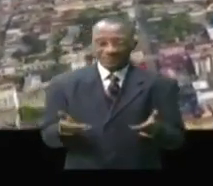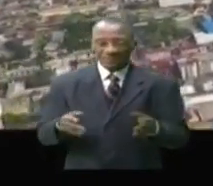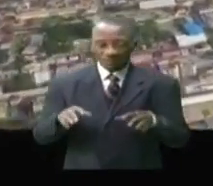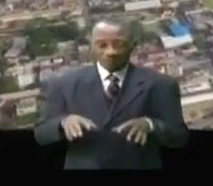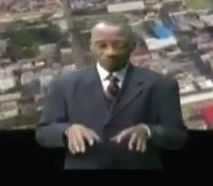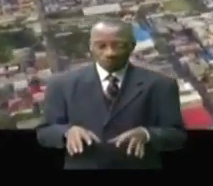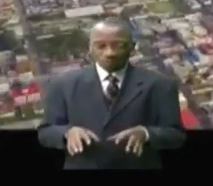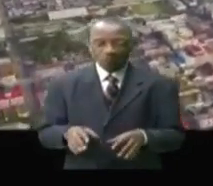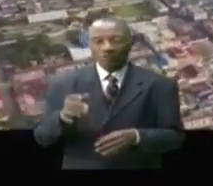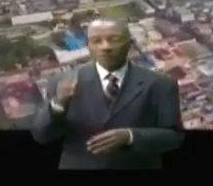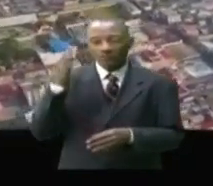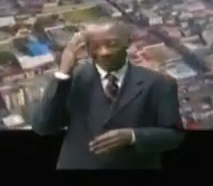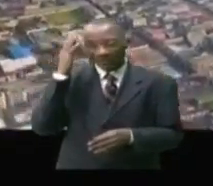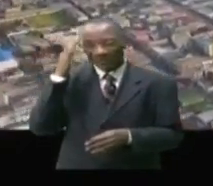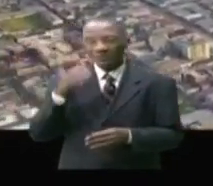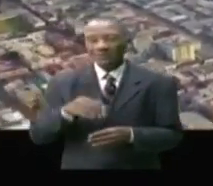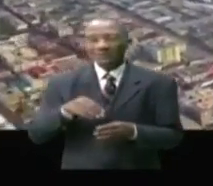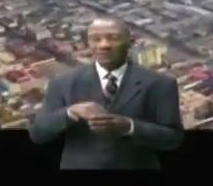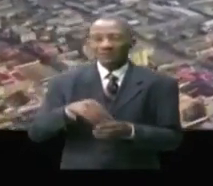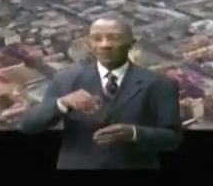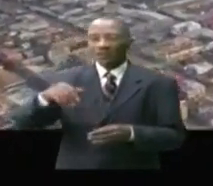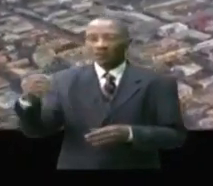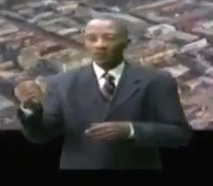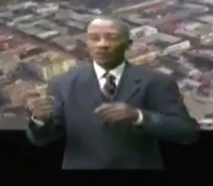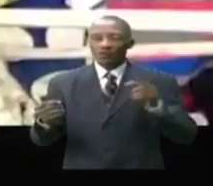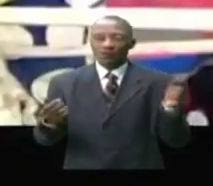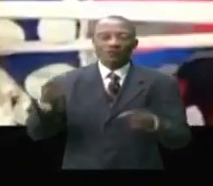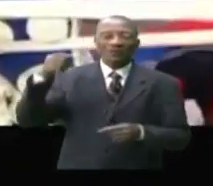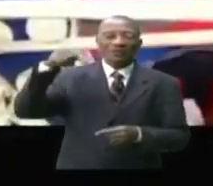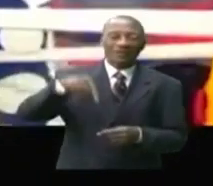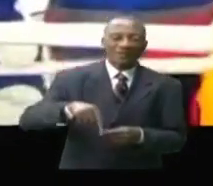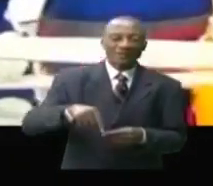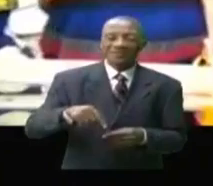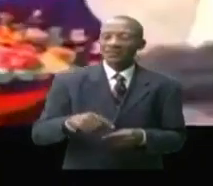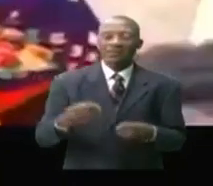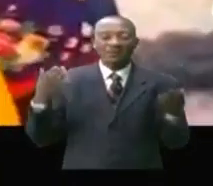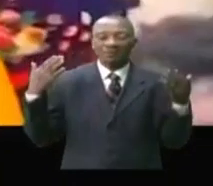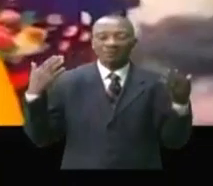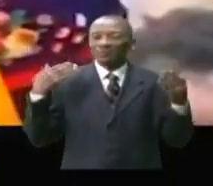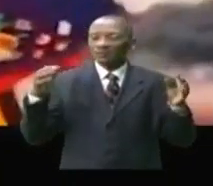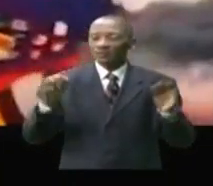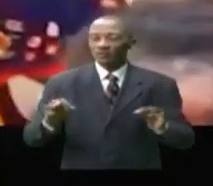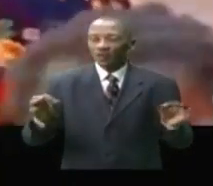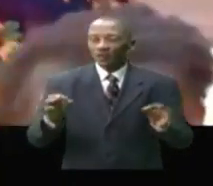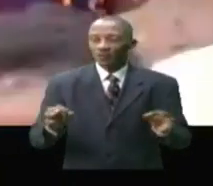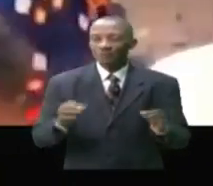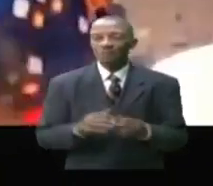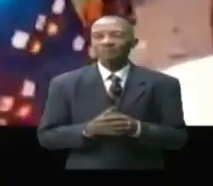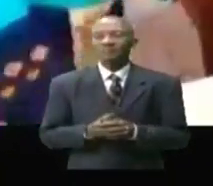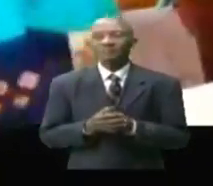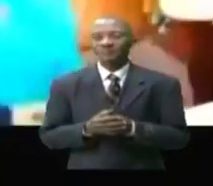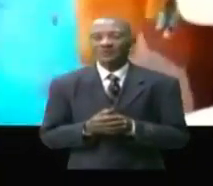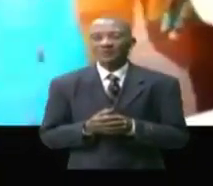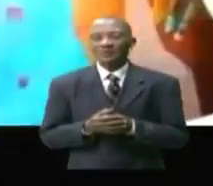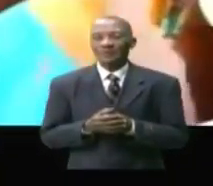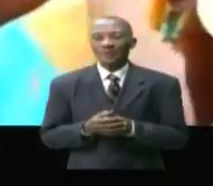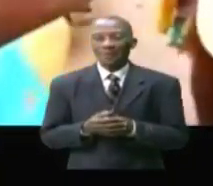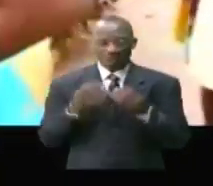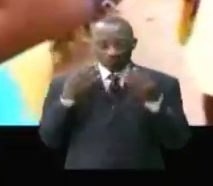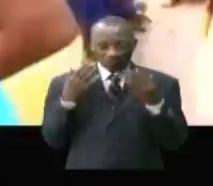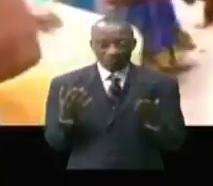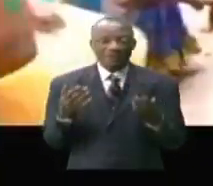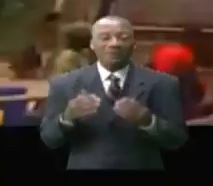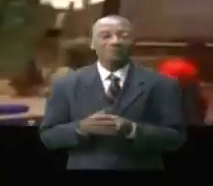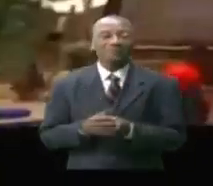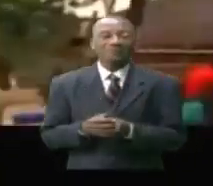doit aujourd'hui faire face à une crise aiguë de l'approvisionnement en eau potable. En effet, seuls 26% de la